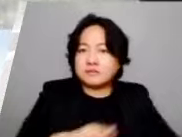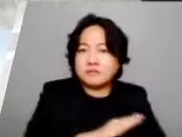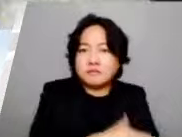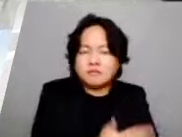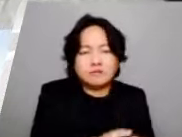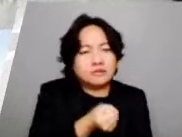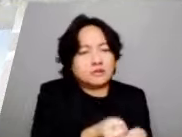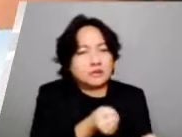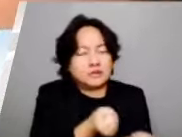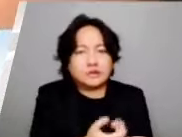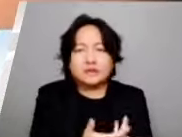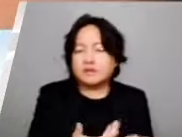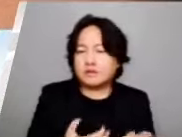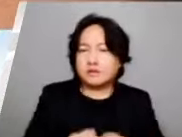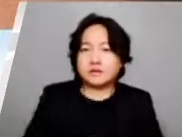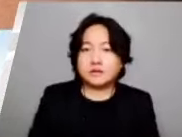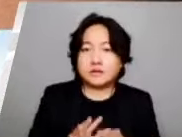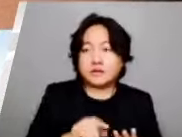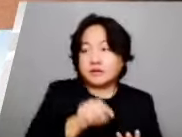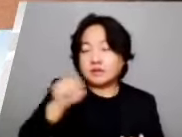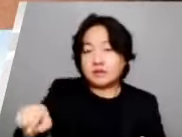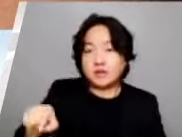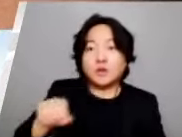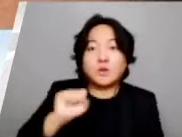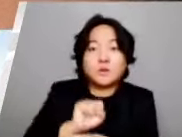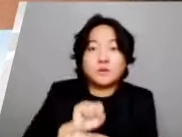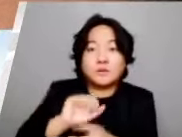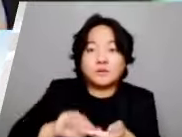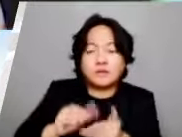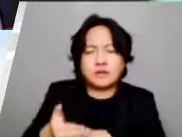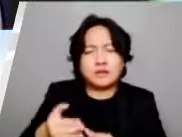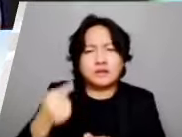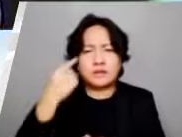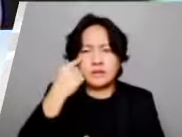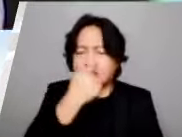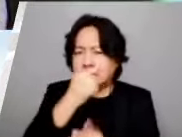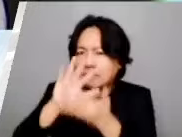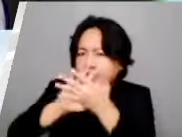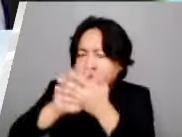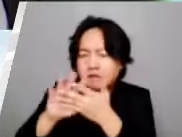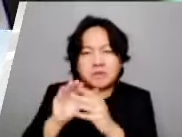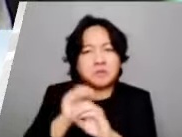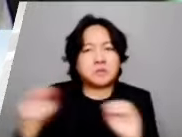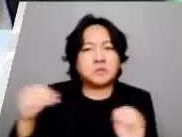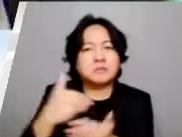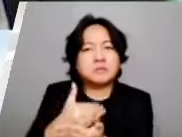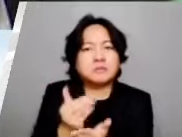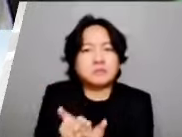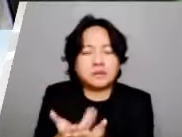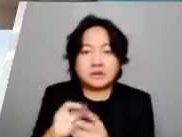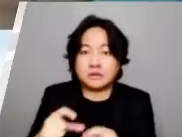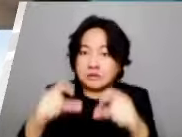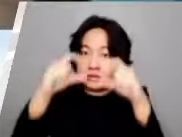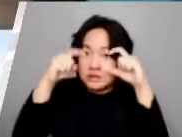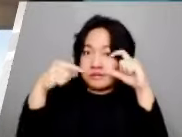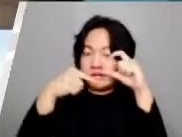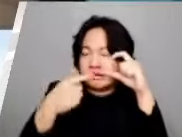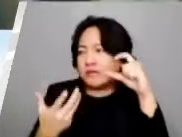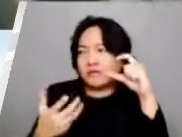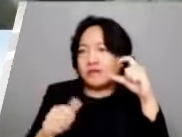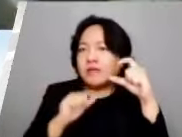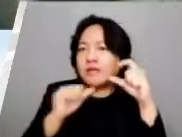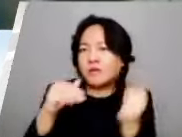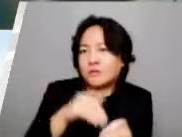Umali nakakaramdam din daw ng palalabo ng mata. Wala ring budget kaya ang gamit na reading glasses, hindi prescribed ng doktor. Ang